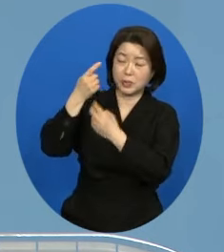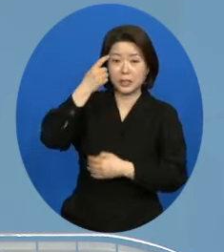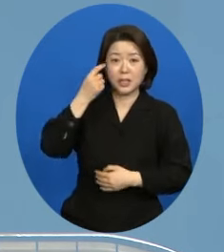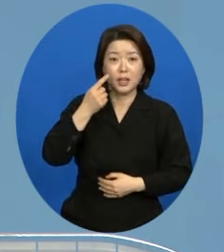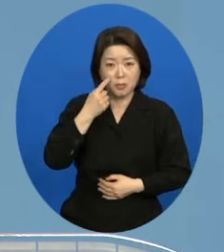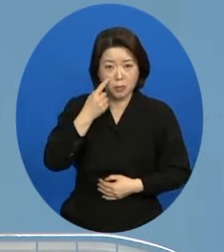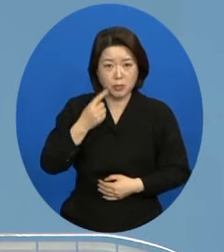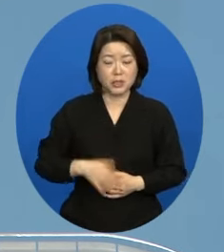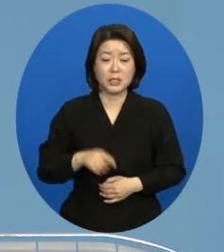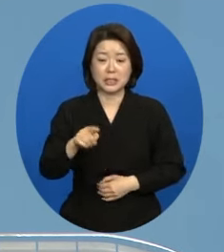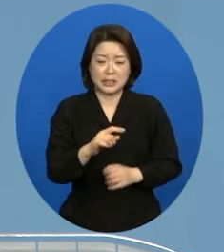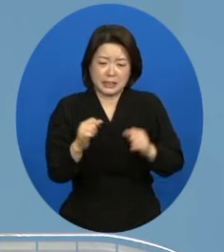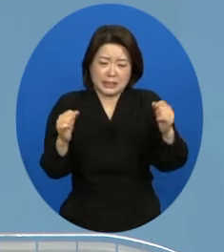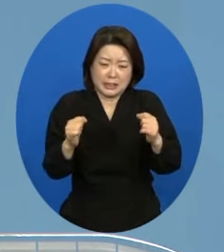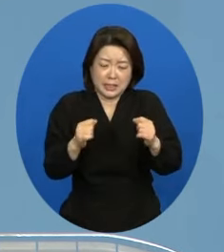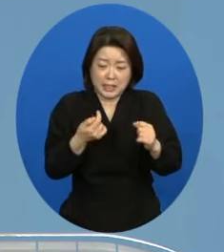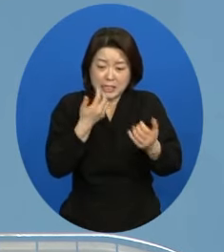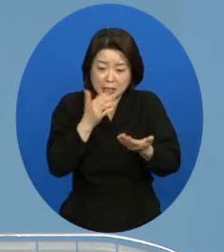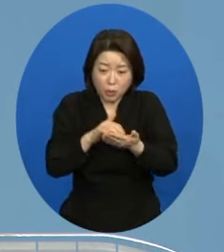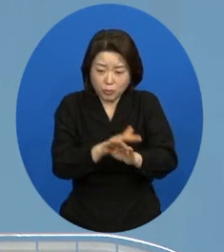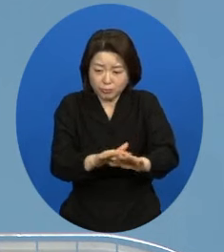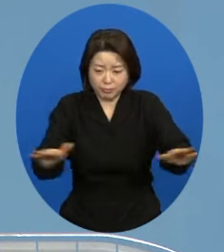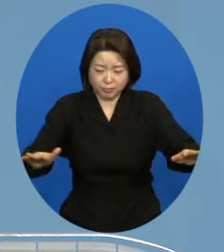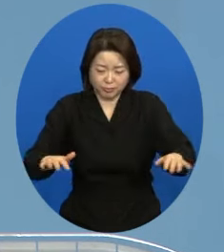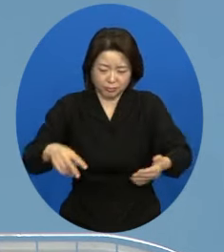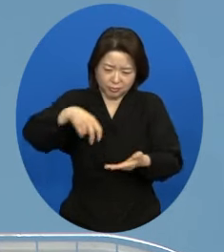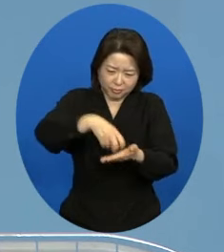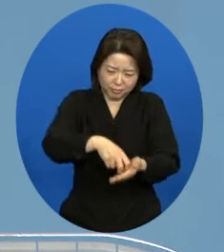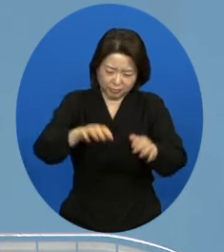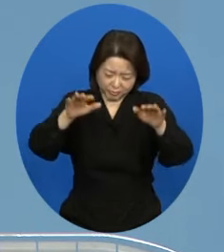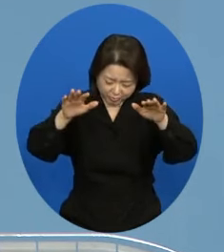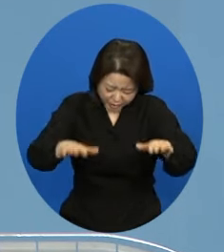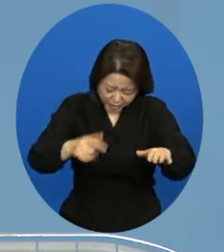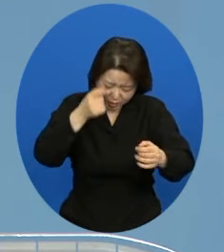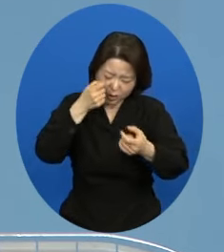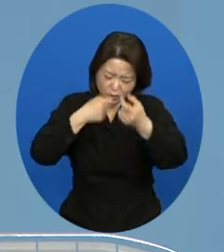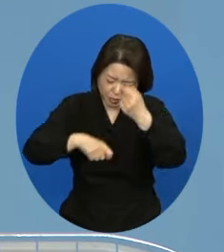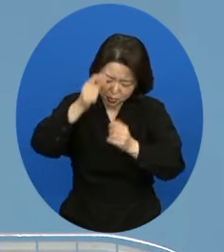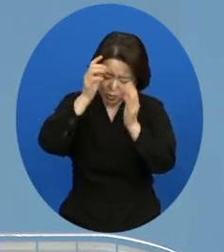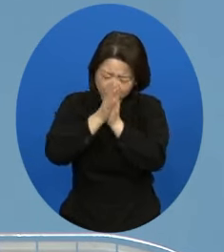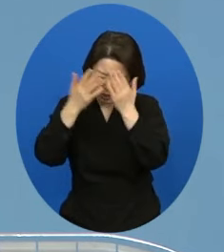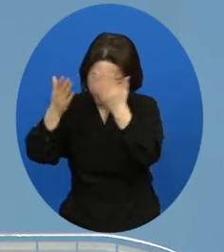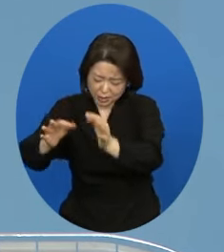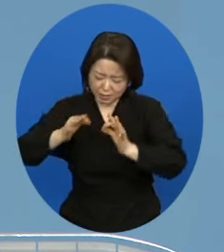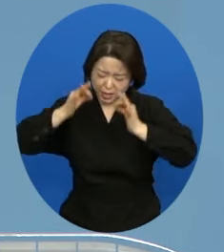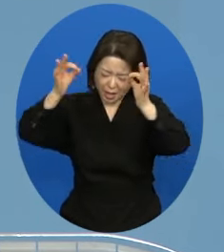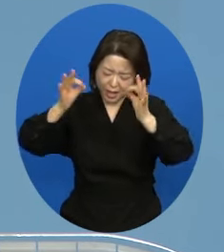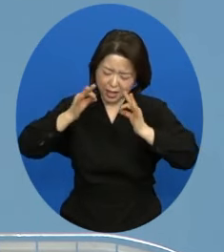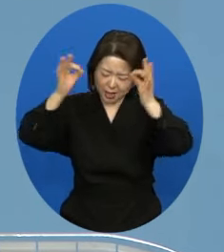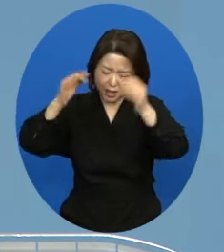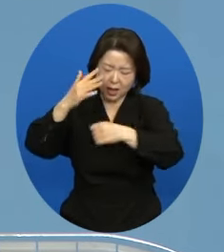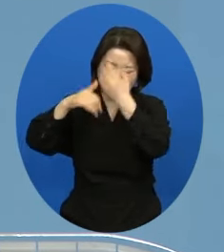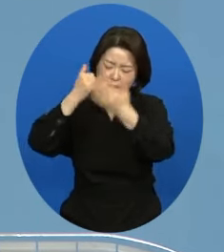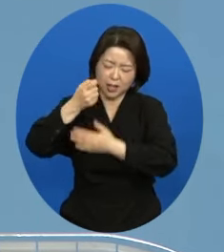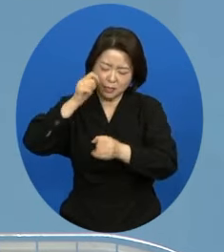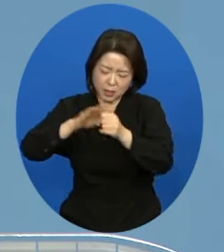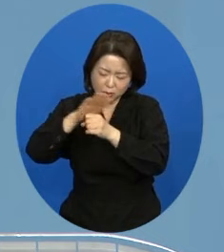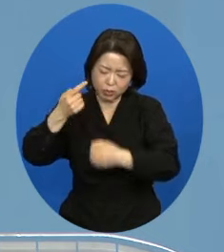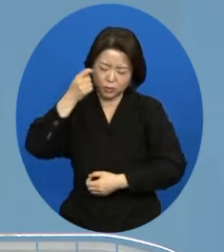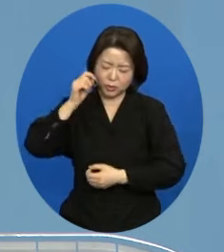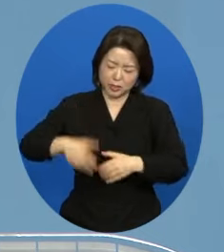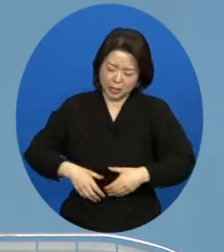돌아보니까이 차가운 시멘트 바닥에 엎드려 눈물로 기도하며 부시며 하나님의 긍휼과